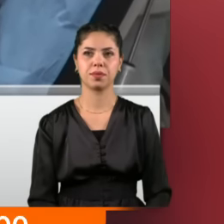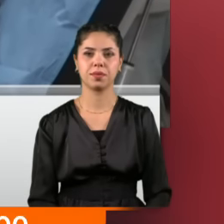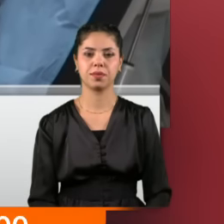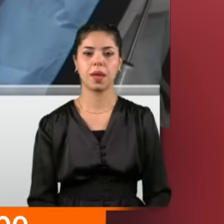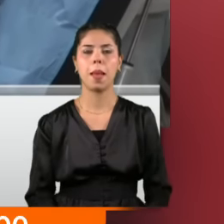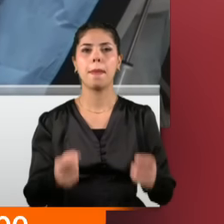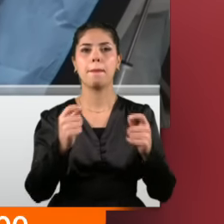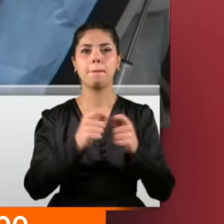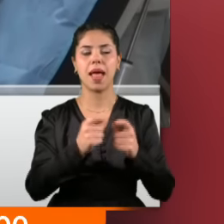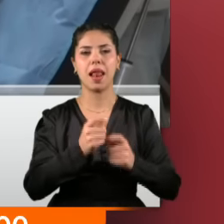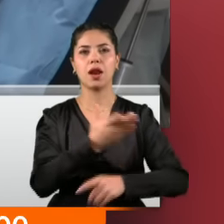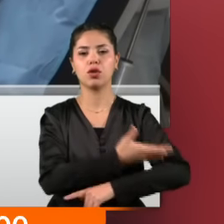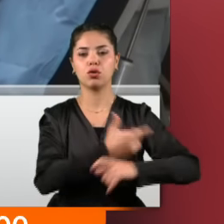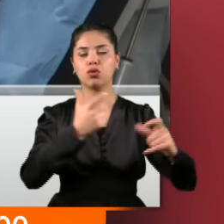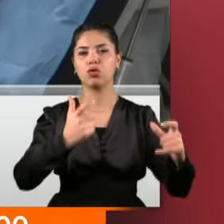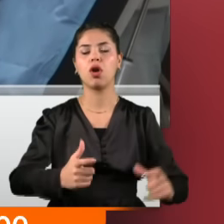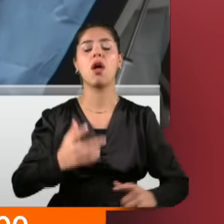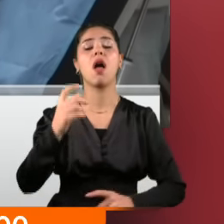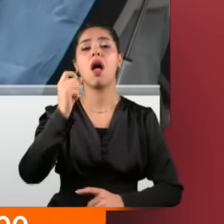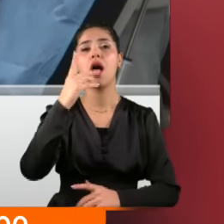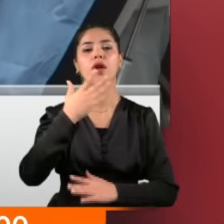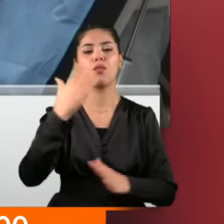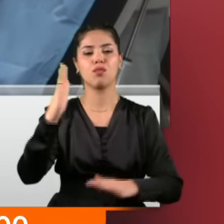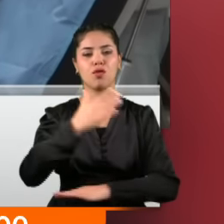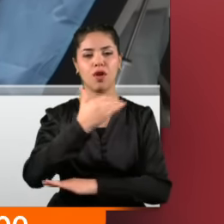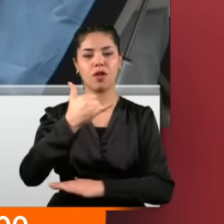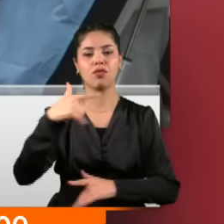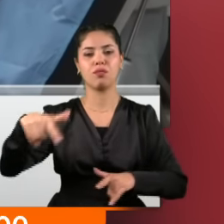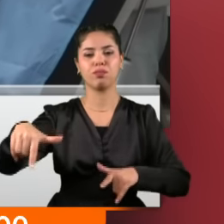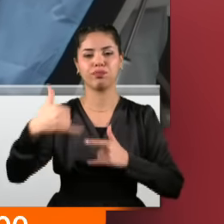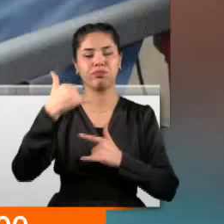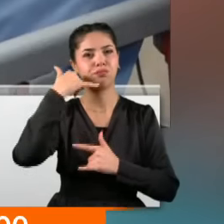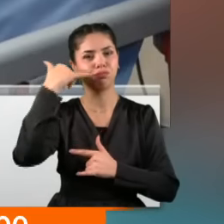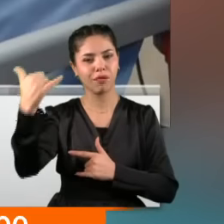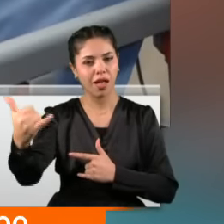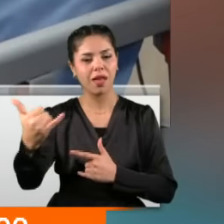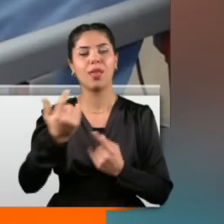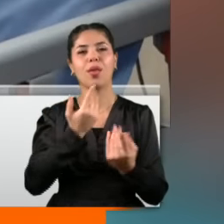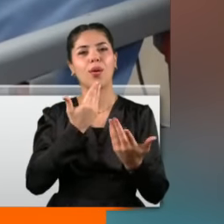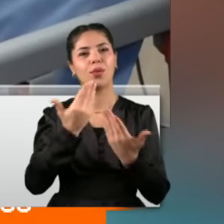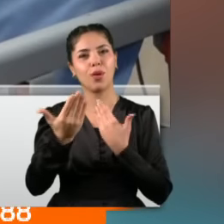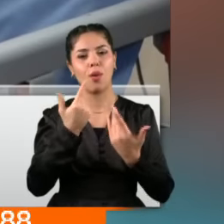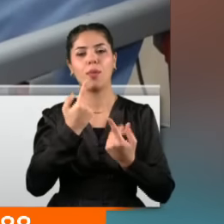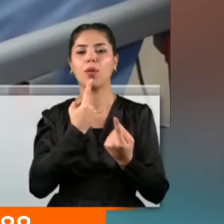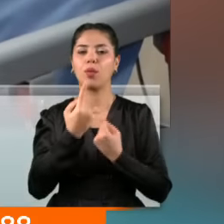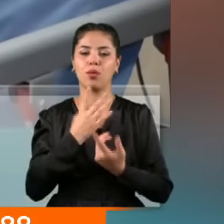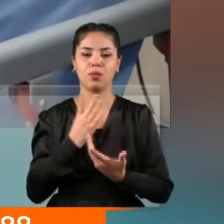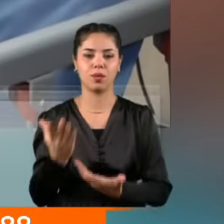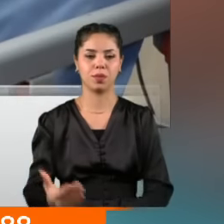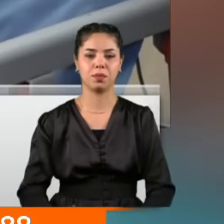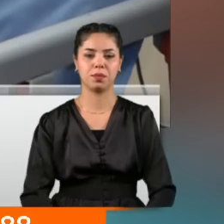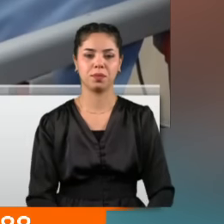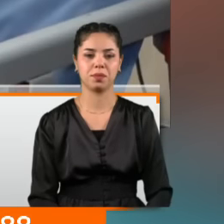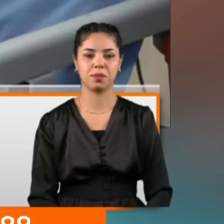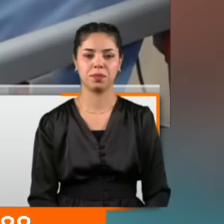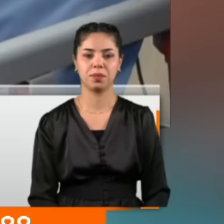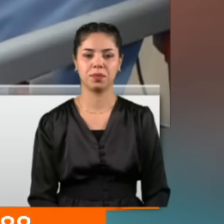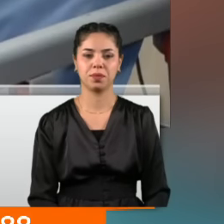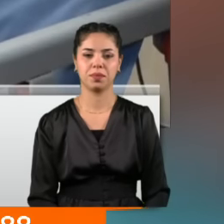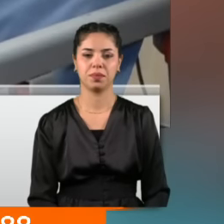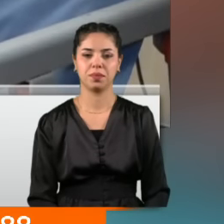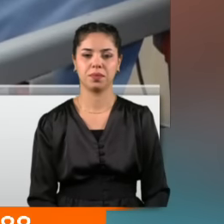Belarus Ankara Büyükelçisi de görüntülü arayarak sağlık durumları hakkında bilgi aldı. Ne mutlu bize, hani nişanlısına kavuşacak,